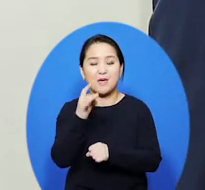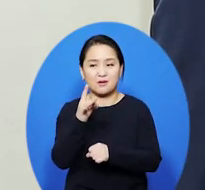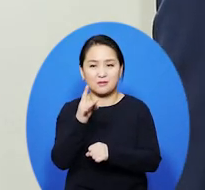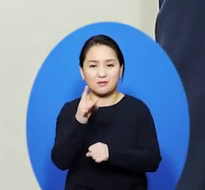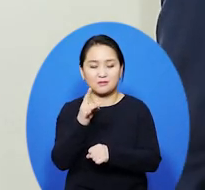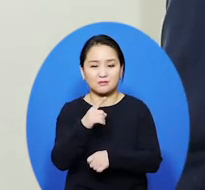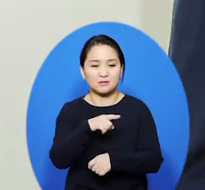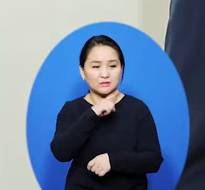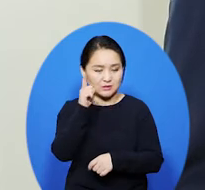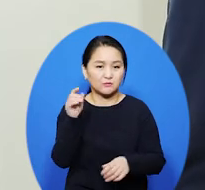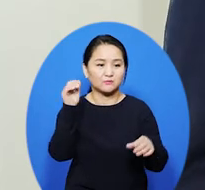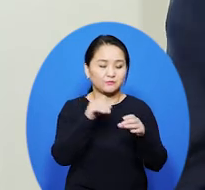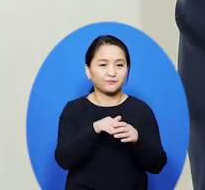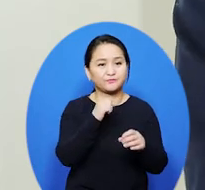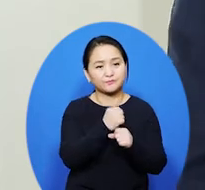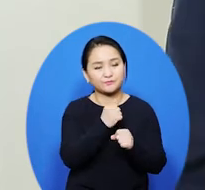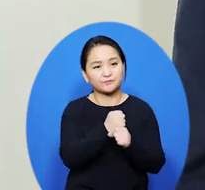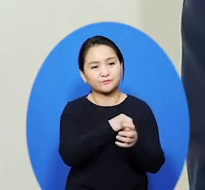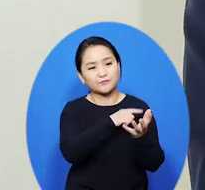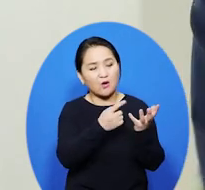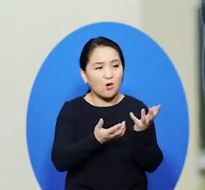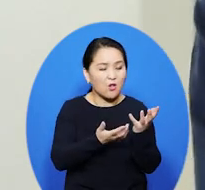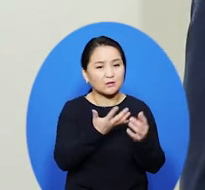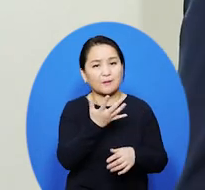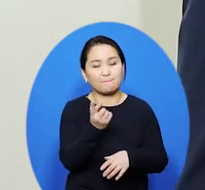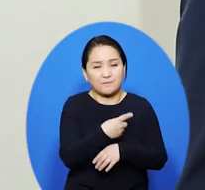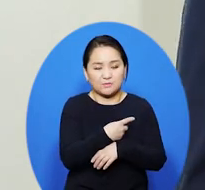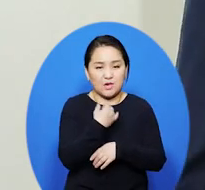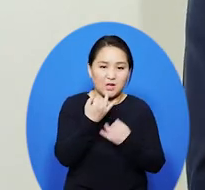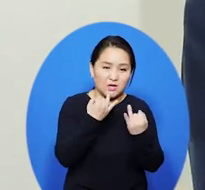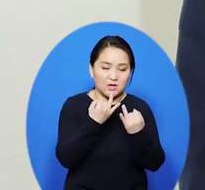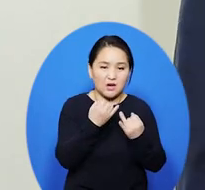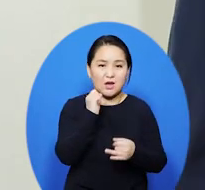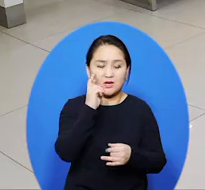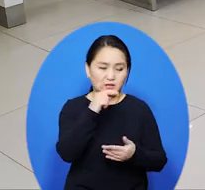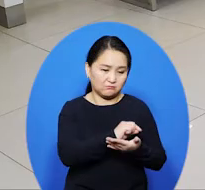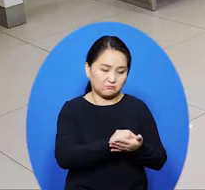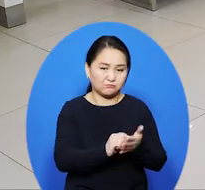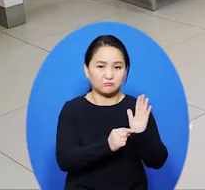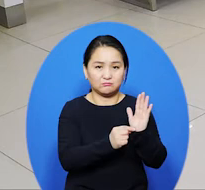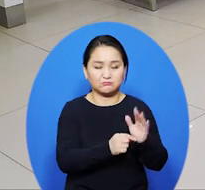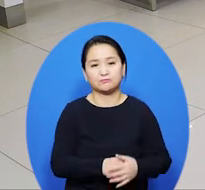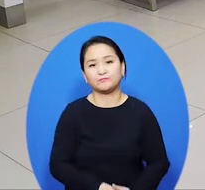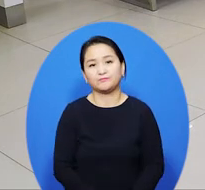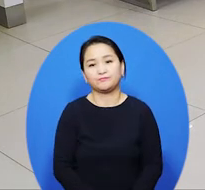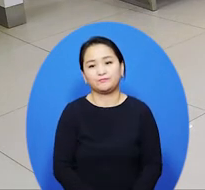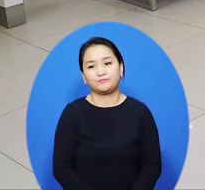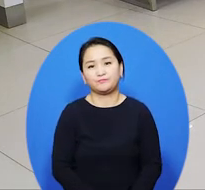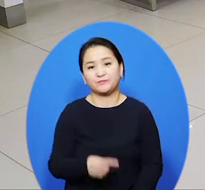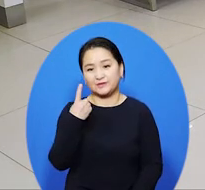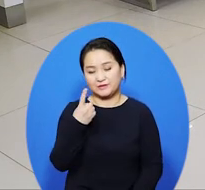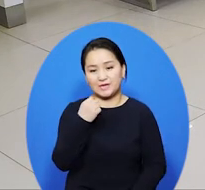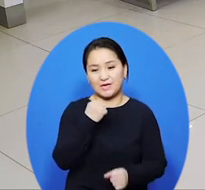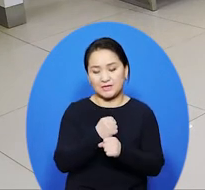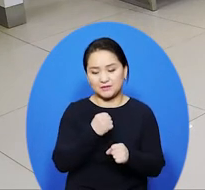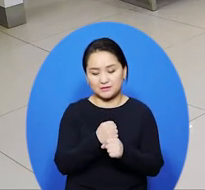дээр тэгээ нэг залуу очоод ажил олгогчтой уулзаад 5 минутын ярилцлага хийгээл анкетын бүглөл өгөн. Тэгээд хэд хэдэн удаа ингээд